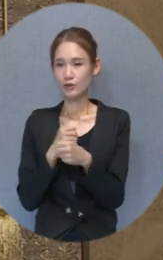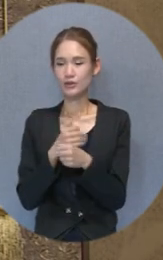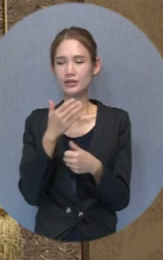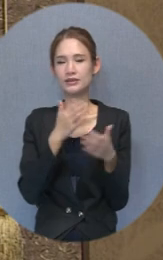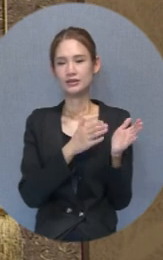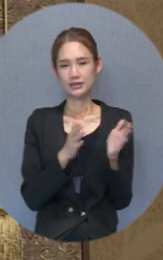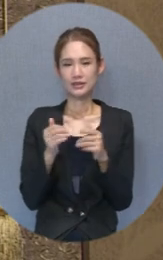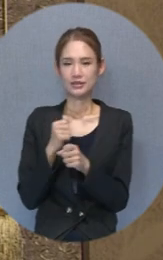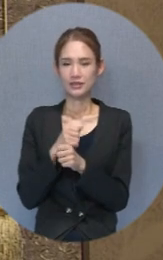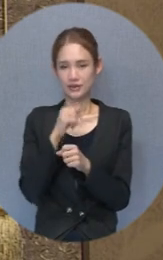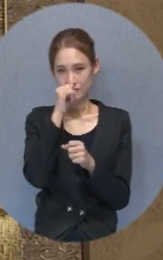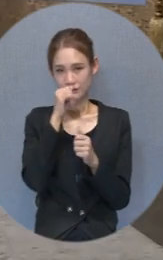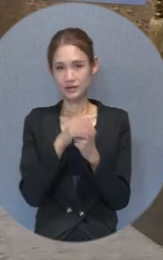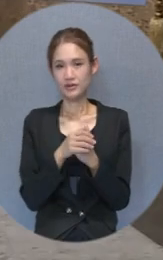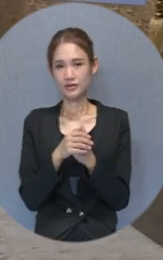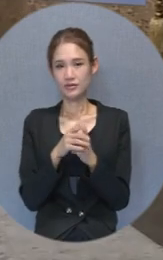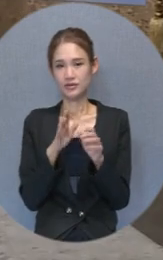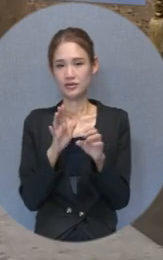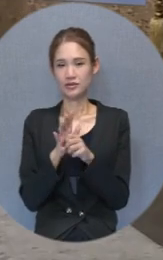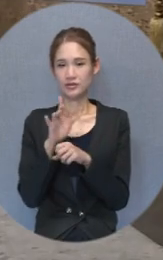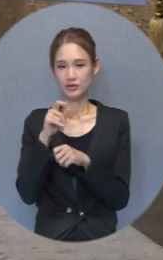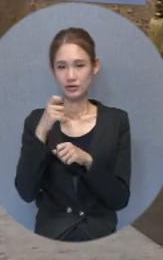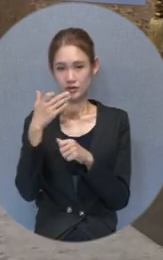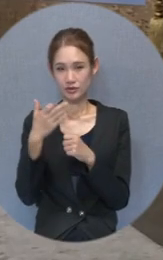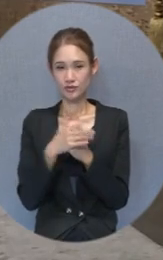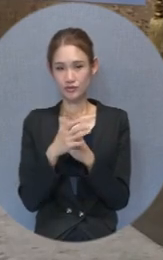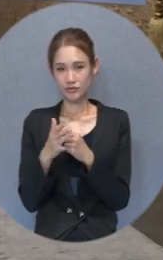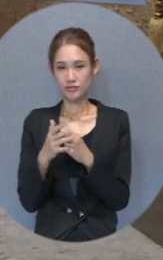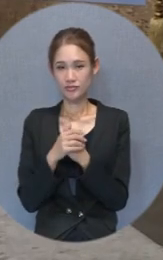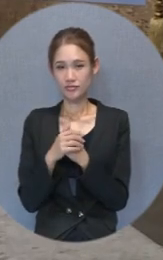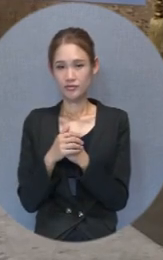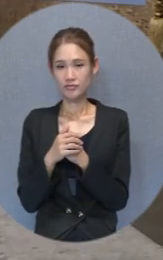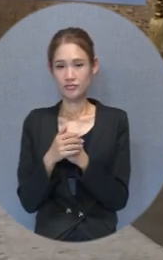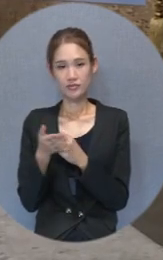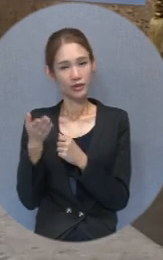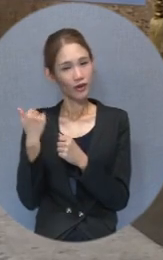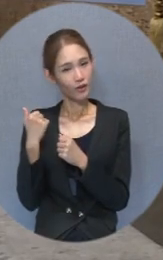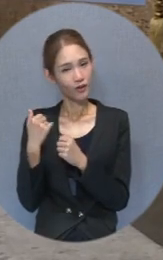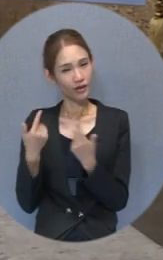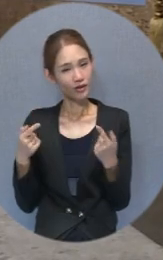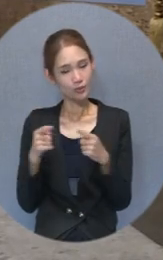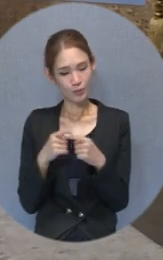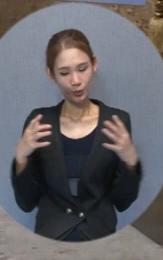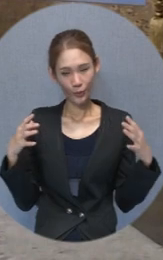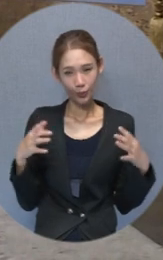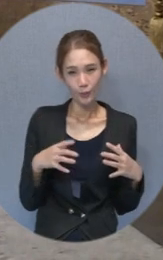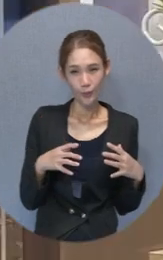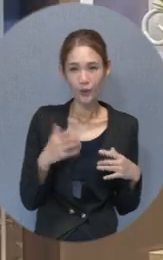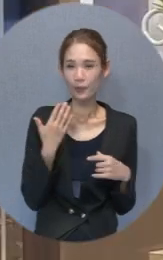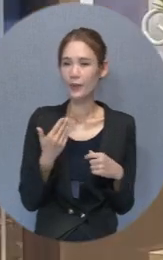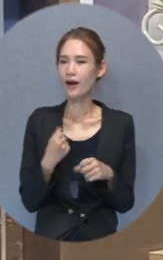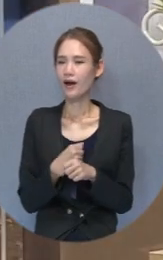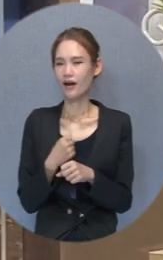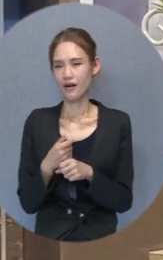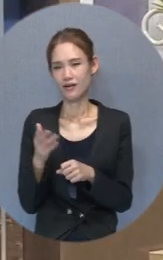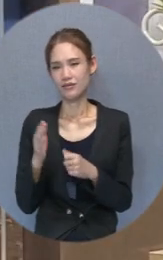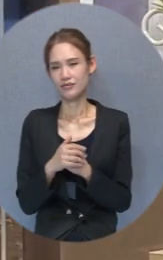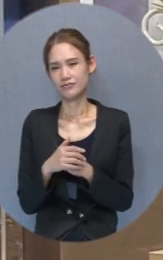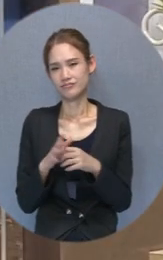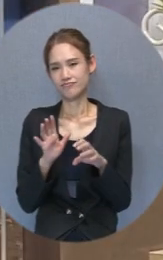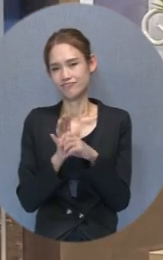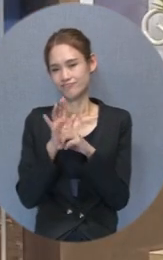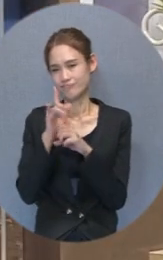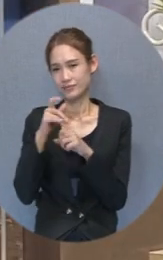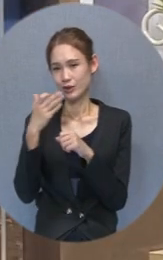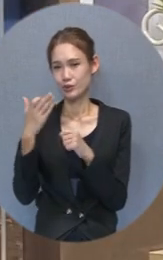네, 그래서 이제 코로나19 때문에 사실 이전에는 네. 같이 모여서도 할 수 네. 있고 했을 텐데